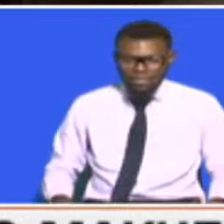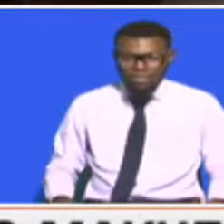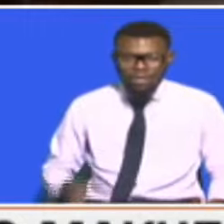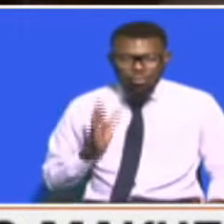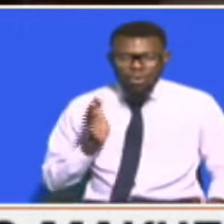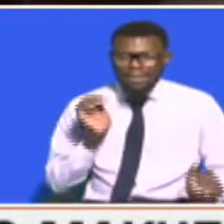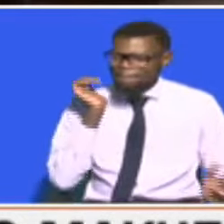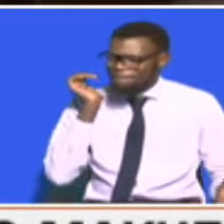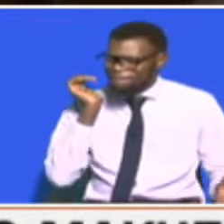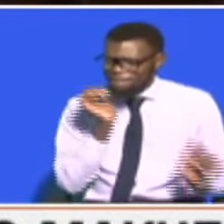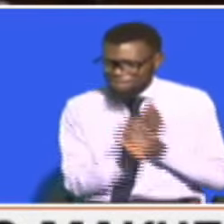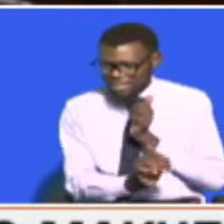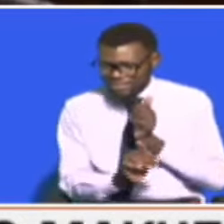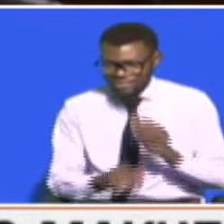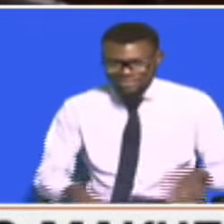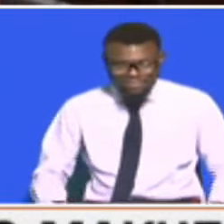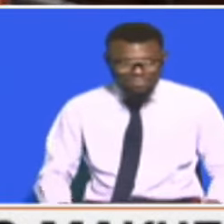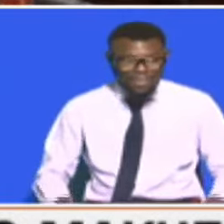anybody who